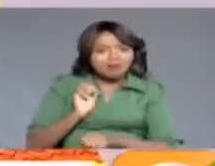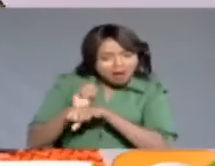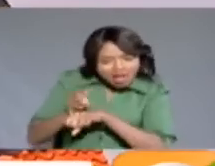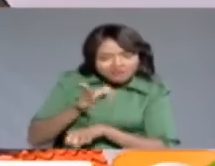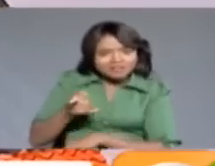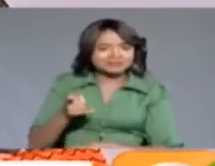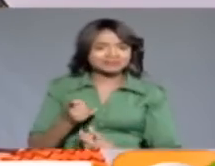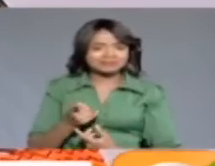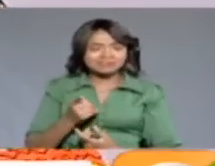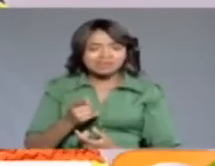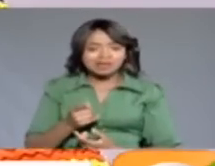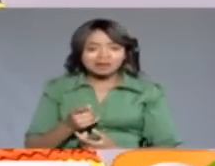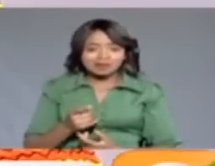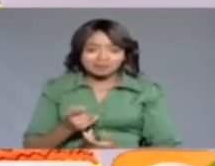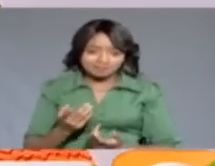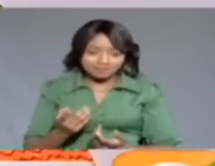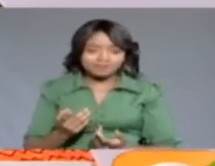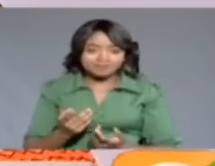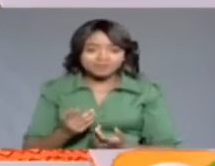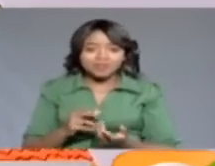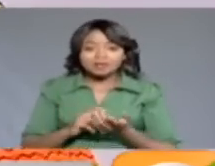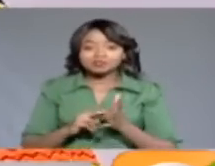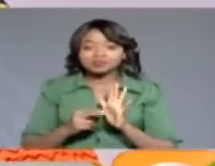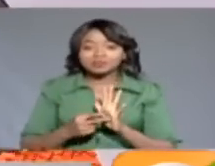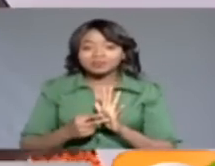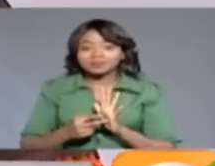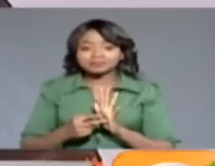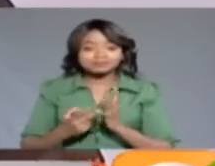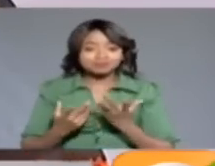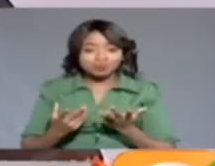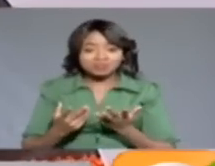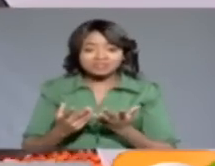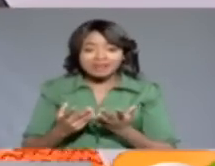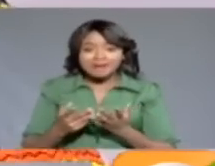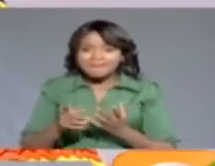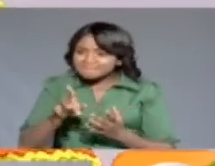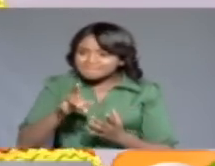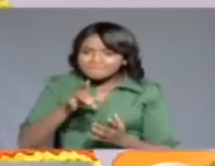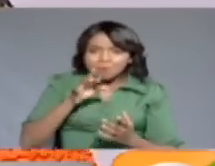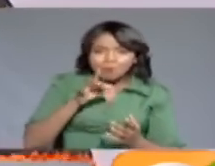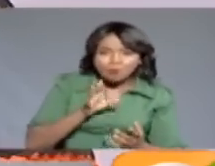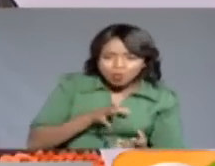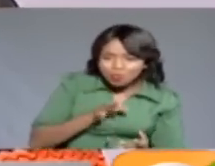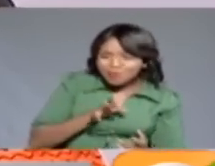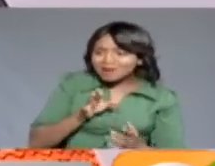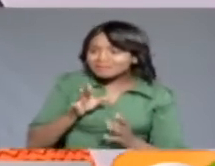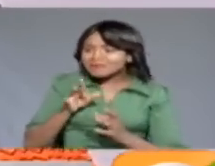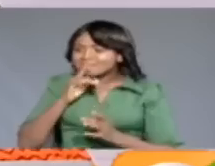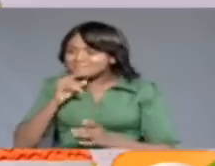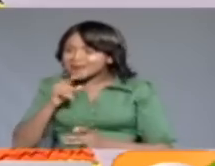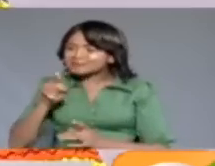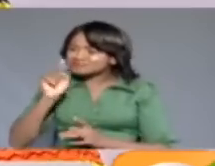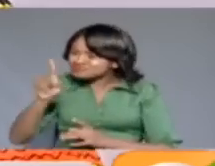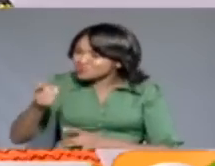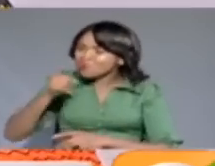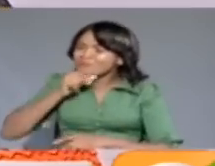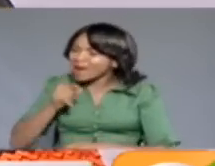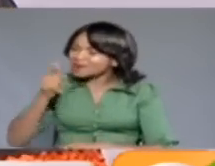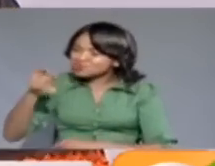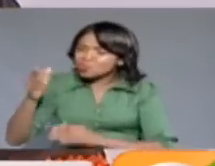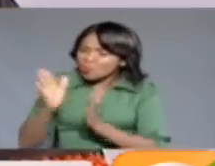wewe utakuwa ukumtamkia kitu. Lakini sasa wewe utaona mwanamke anamtamkia mwanamume, wewe kazi yako kukaa na wanawake tu.